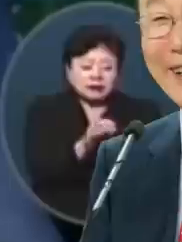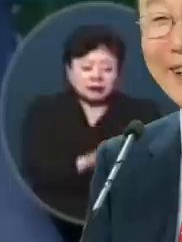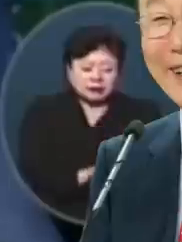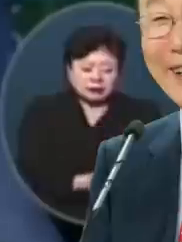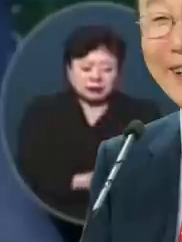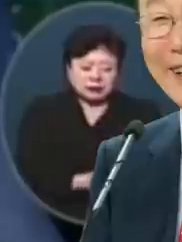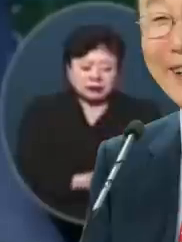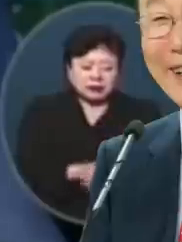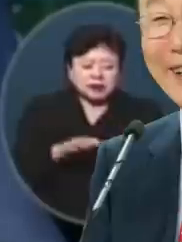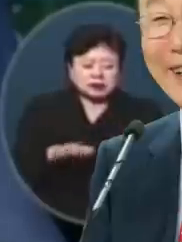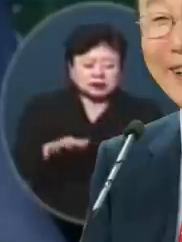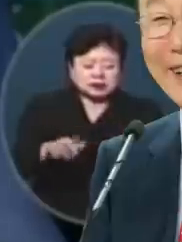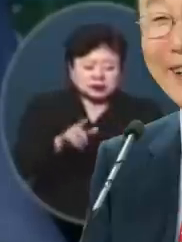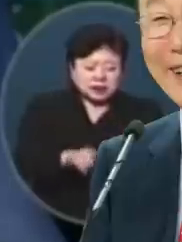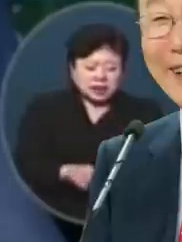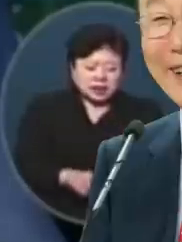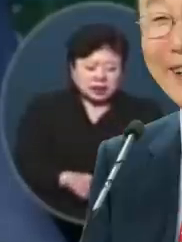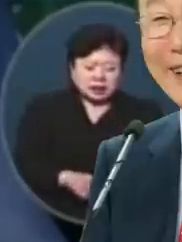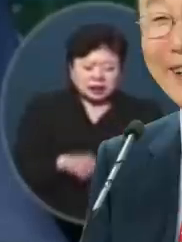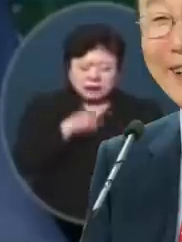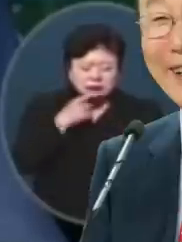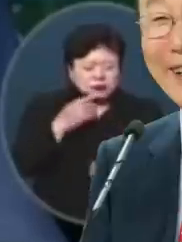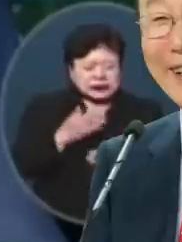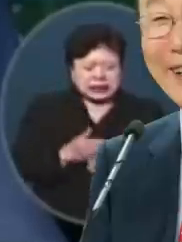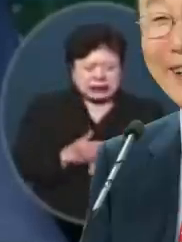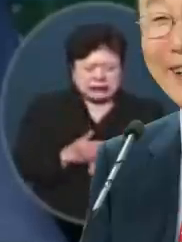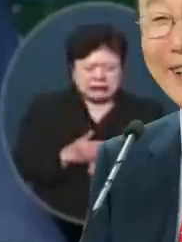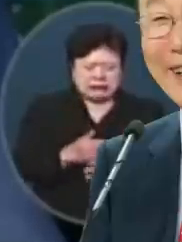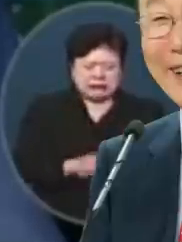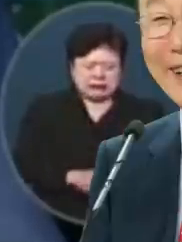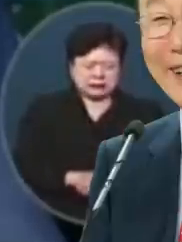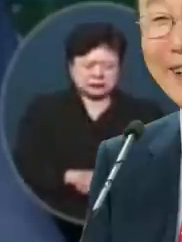뒤에 흔들던 빨치산이